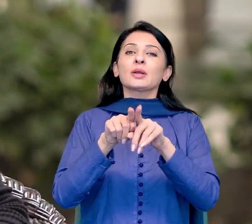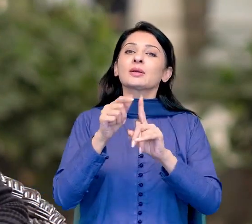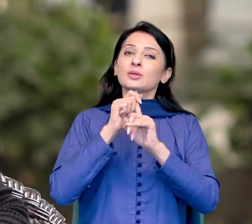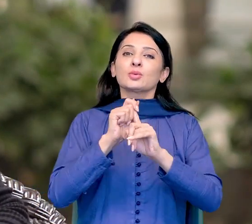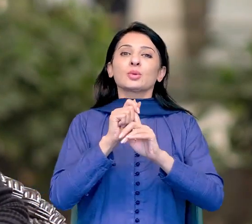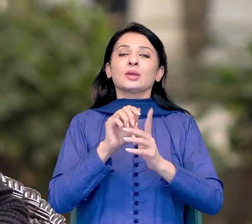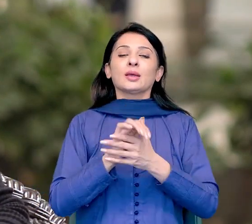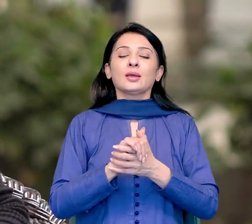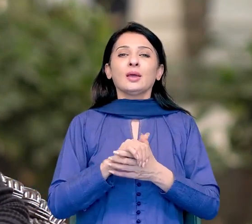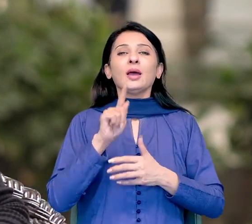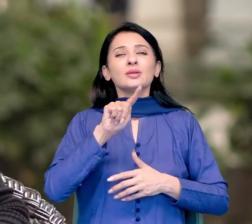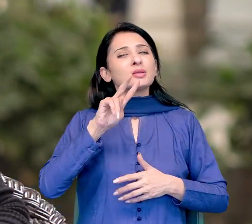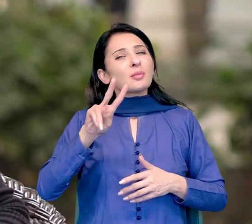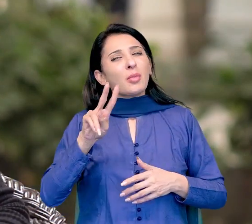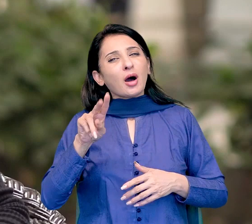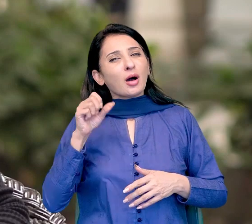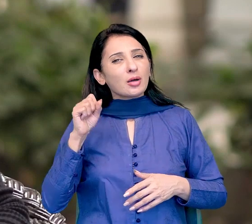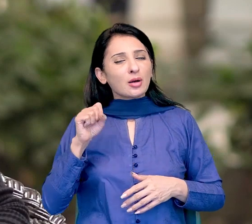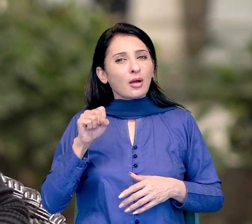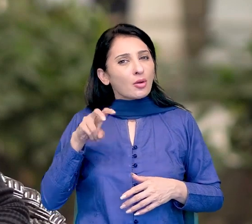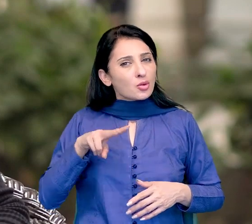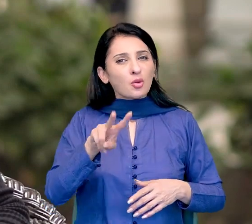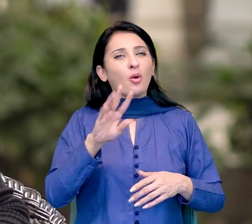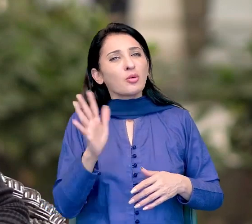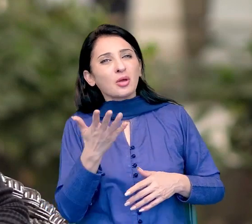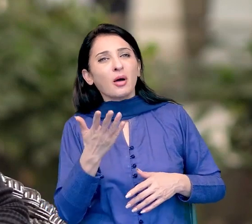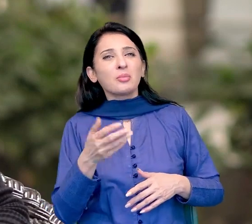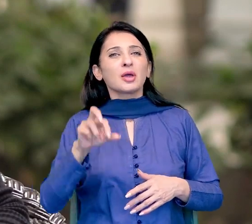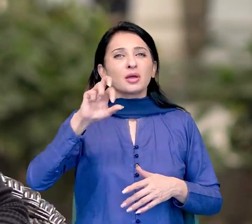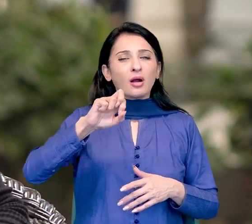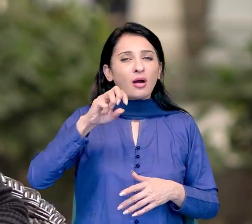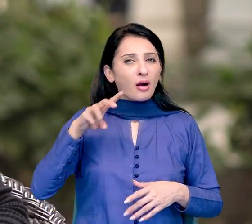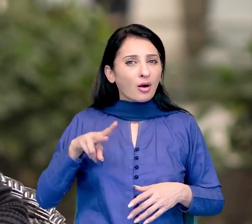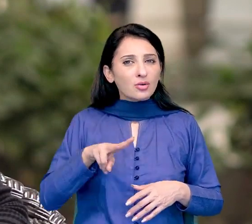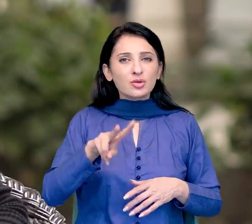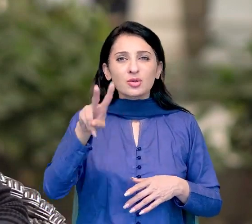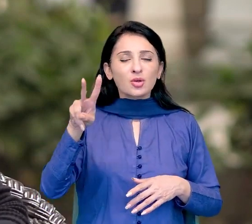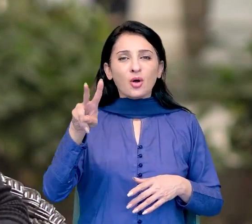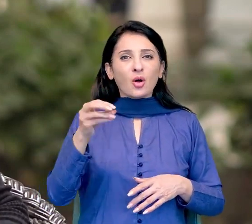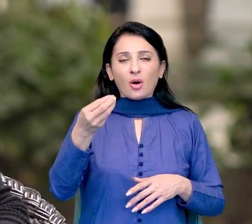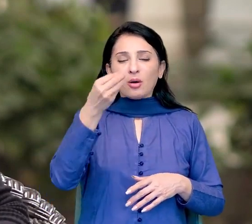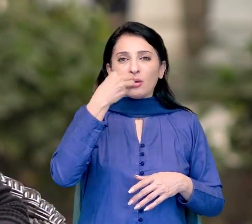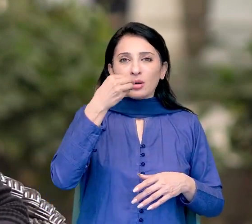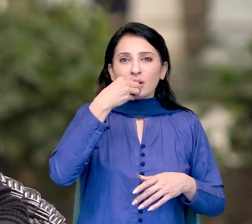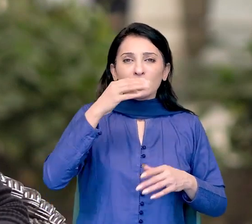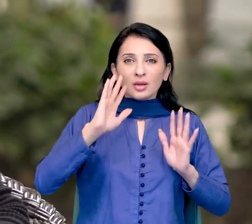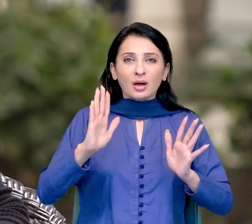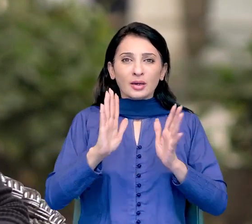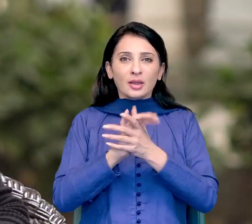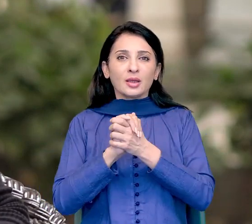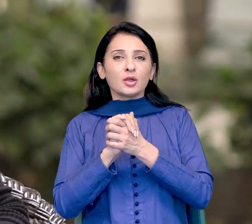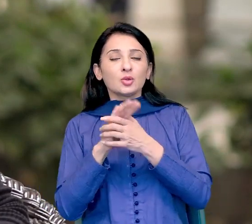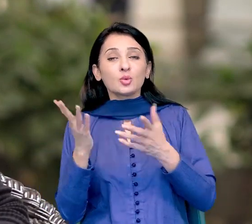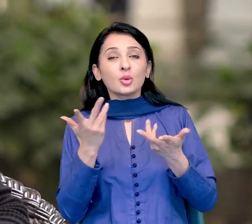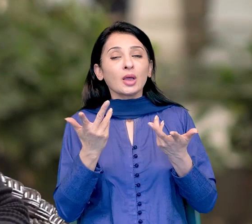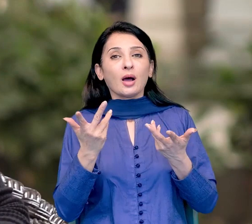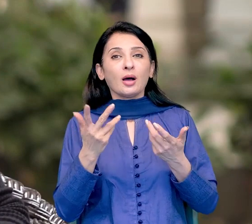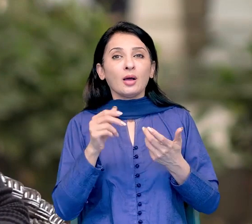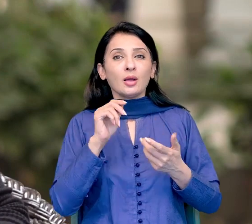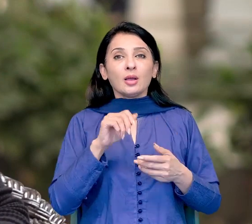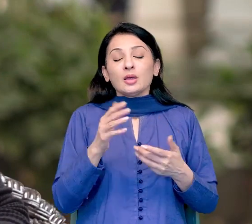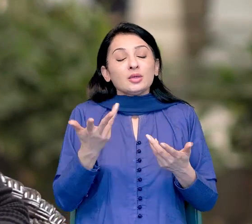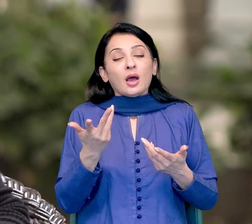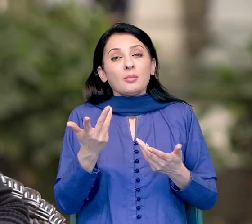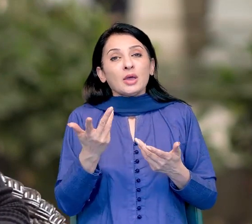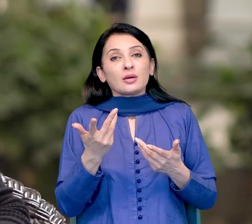کرنا ہے. اگر آپ 1200 کیلریز یا 800 کیلریز ساری عمر نہیں لے سکتے تو آپ اتنا مت جائیں, آپ